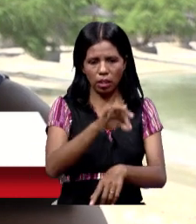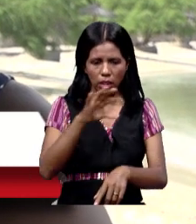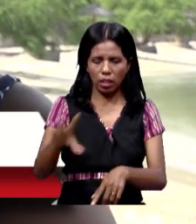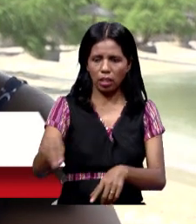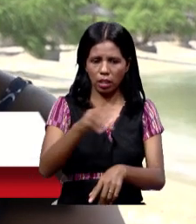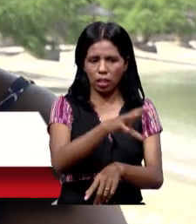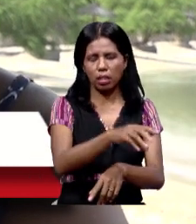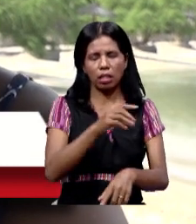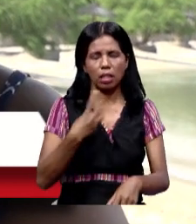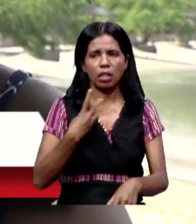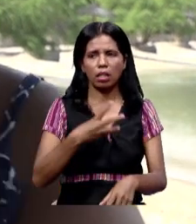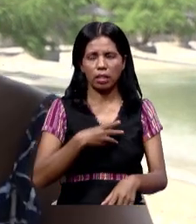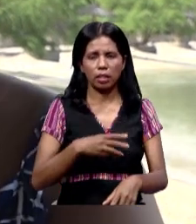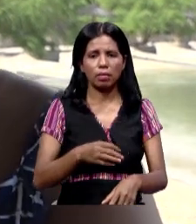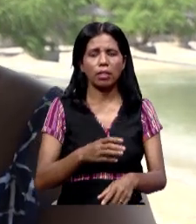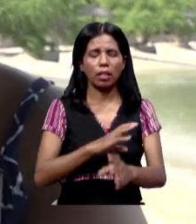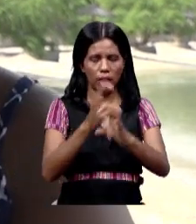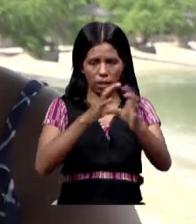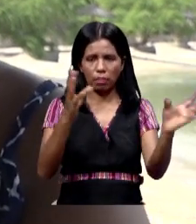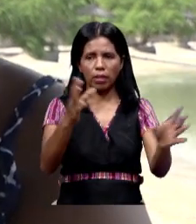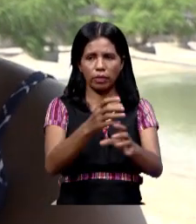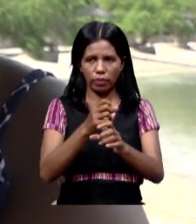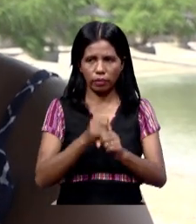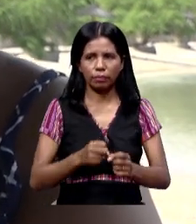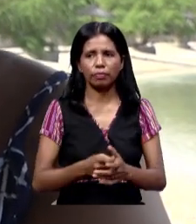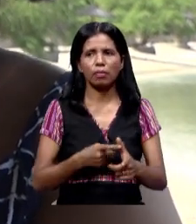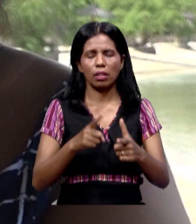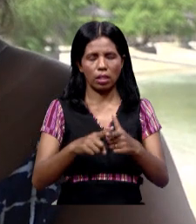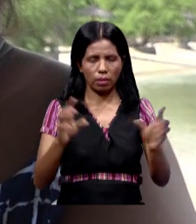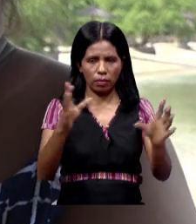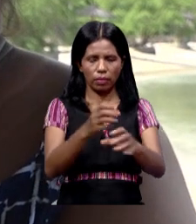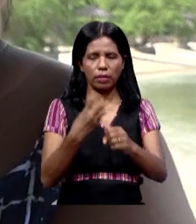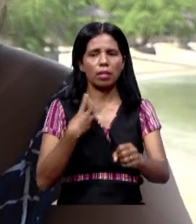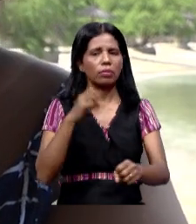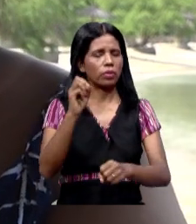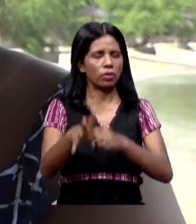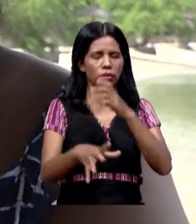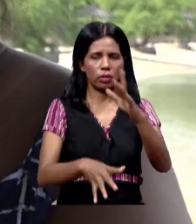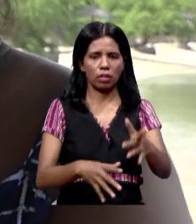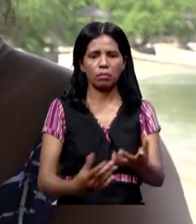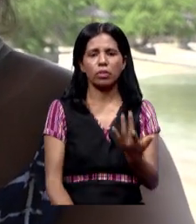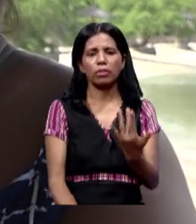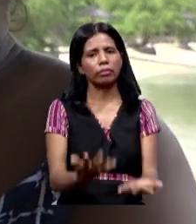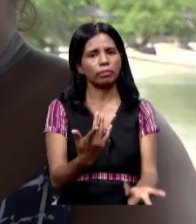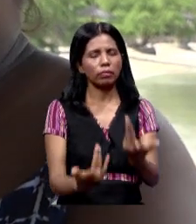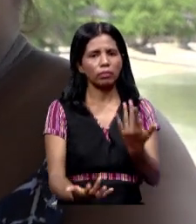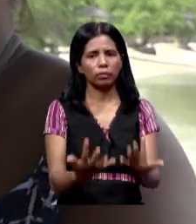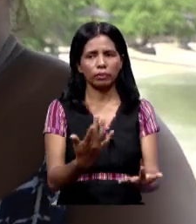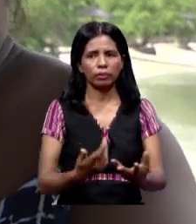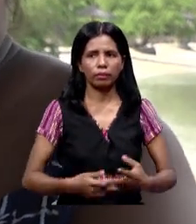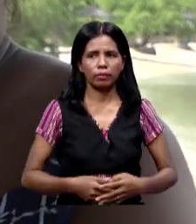metula semento metula anta dia ke metula dia ke metula anta lekar red lekar anta ai sunu red ai sunu